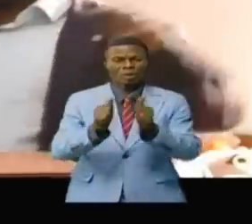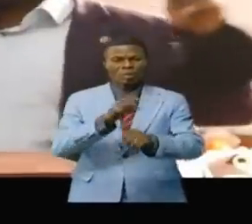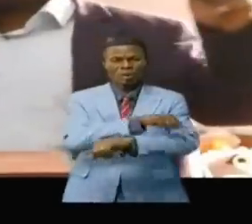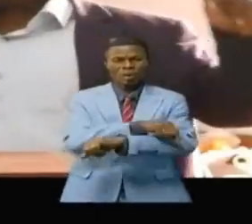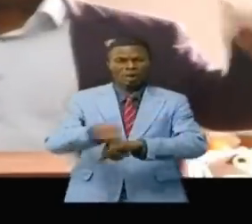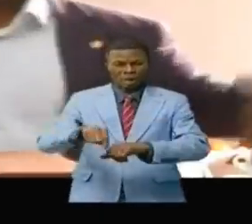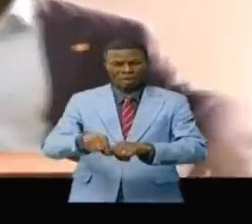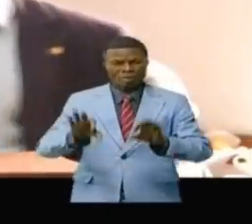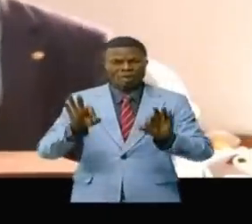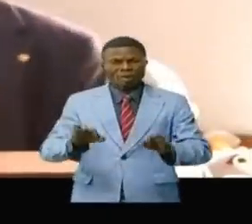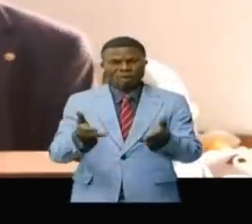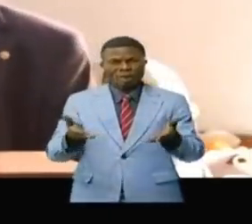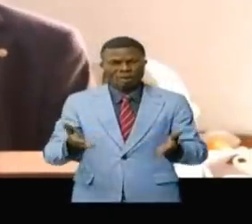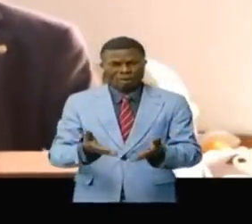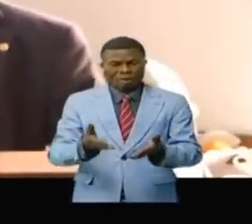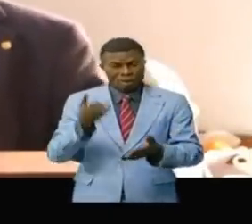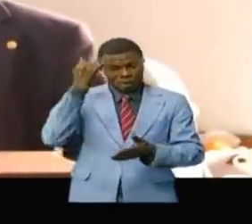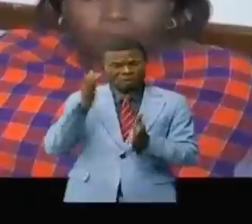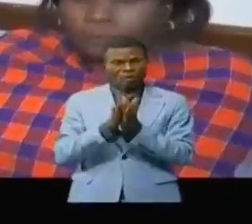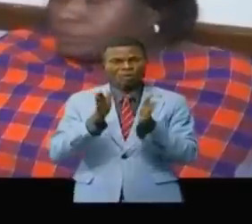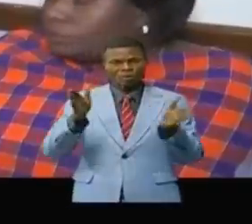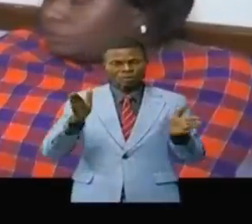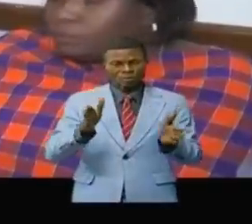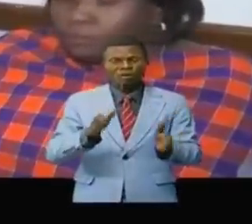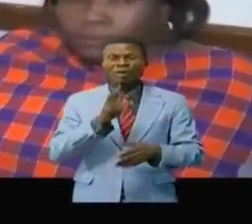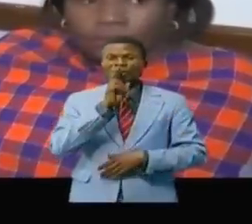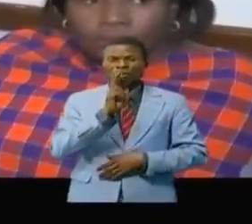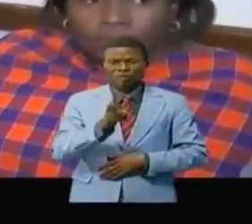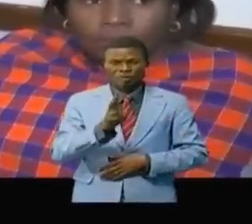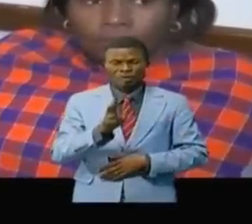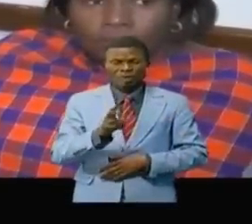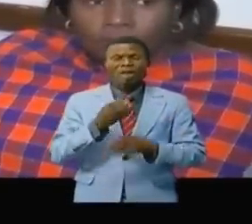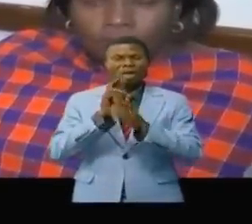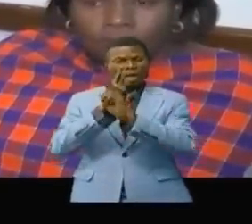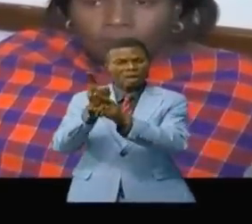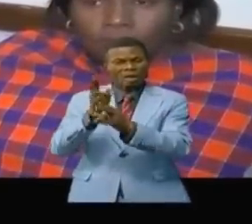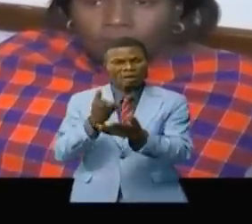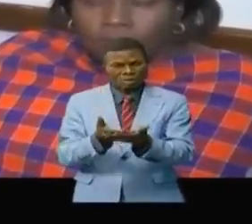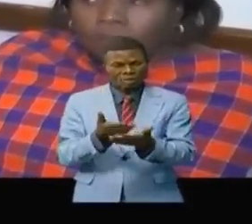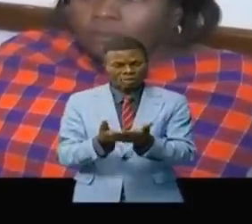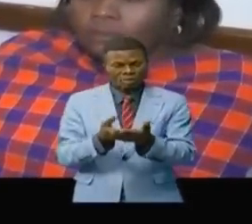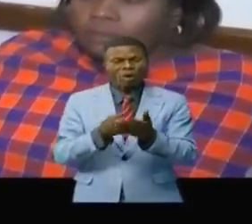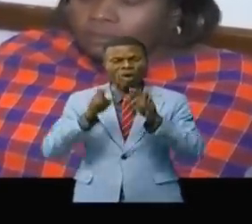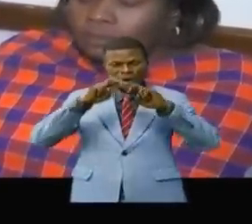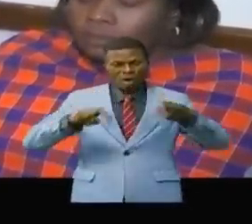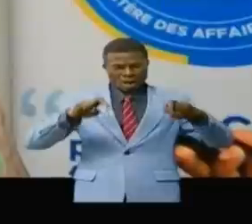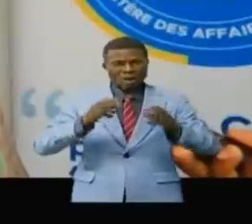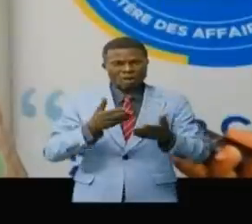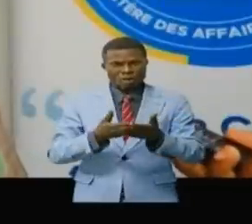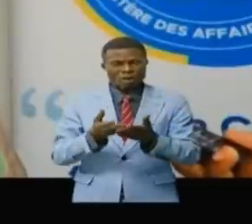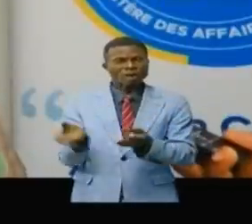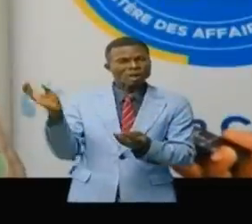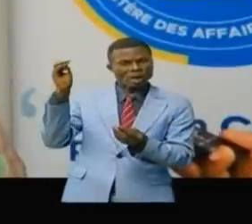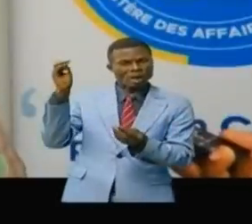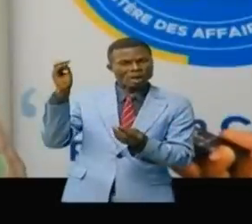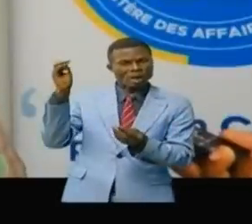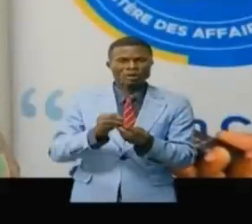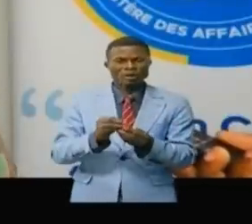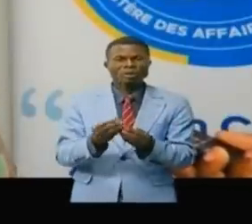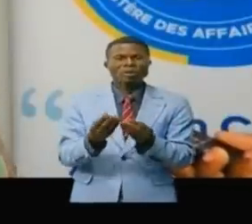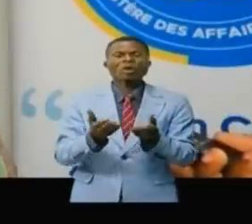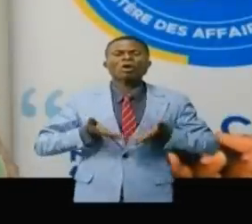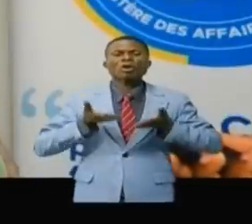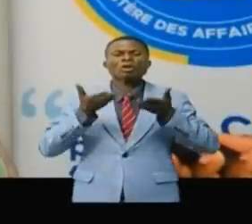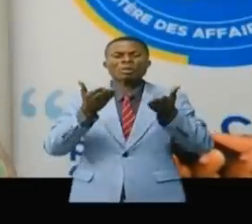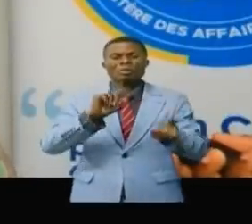l'administration foncière, de manière générale. Et bien sûr, ce diagnostic est venu aussi apporter des